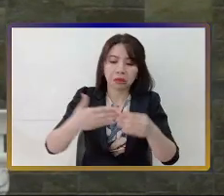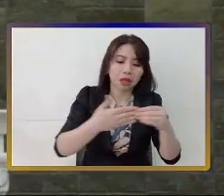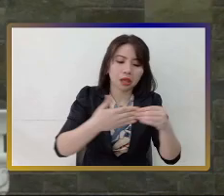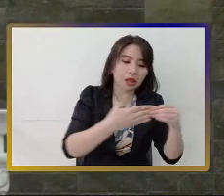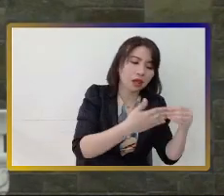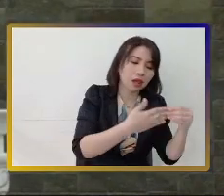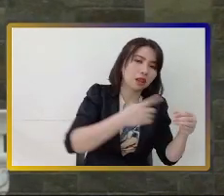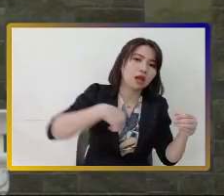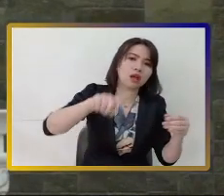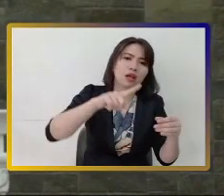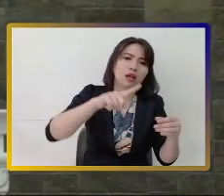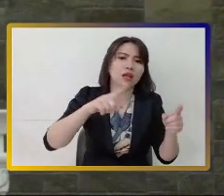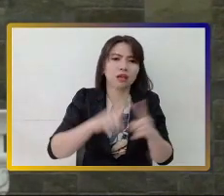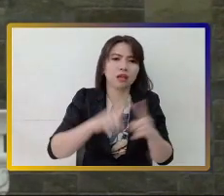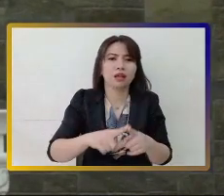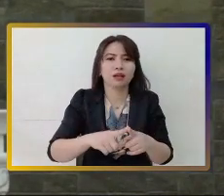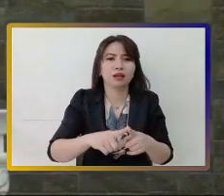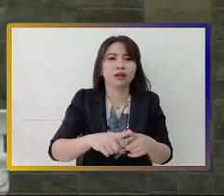disformity.